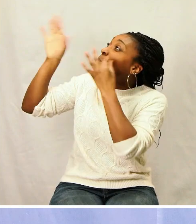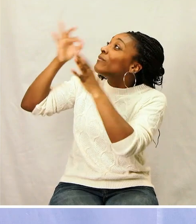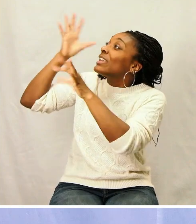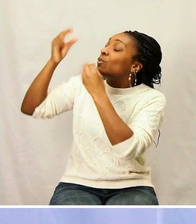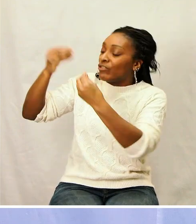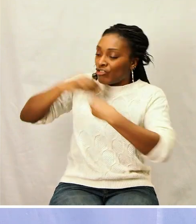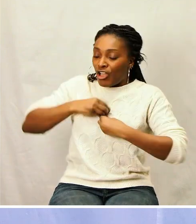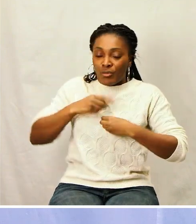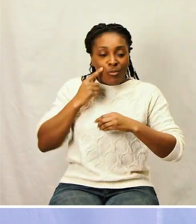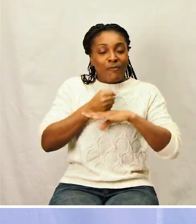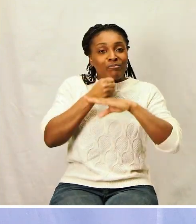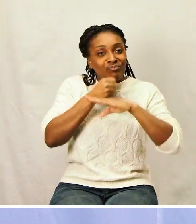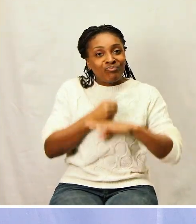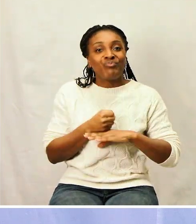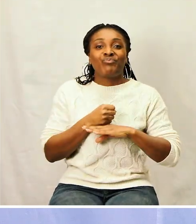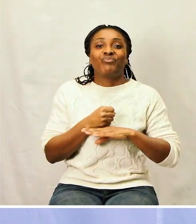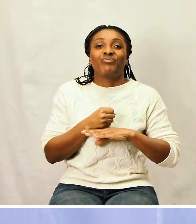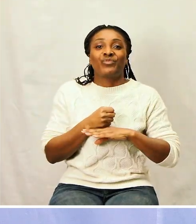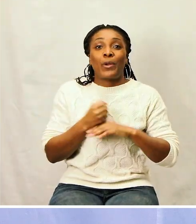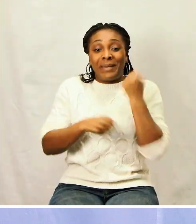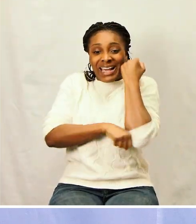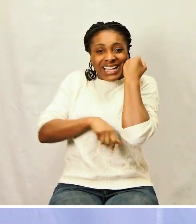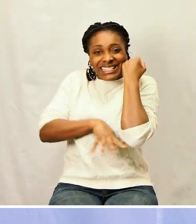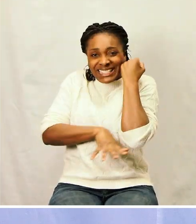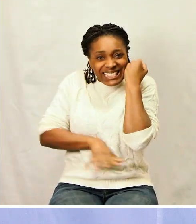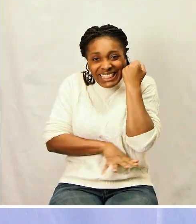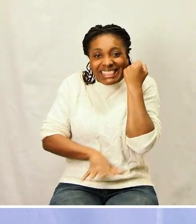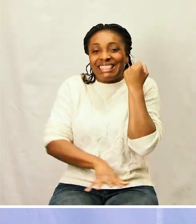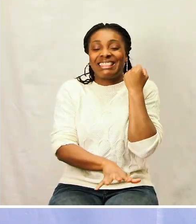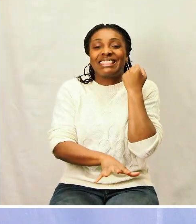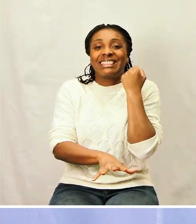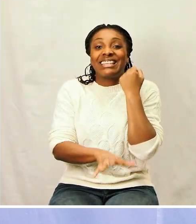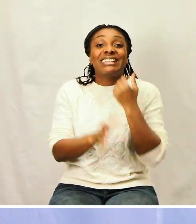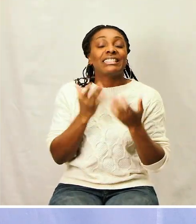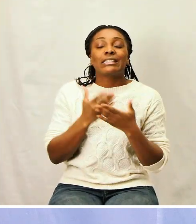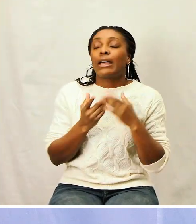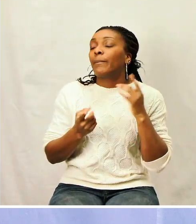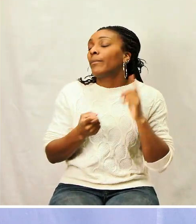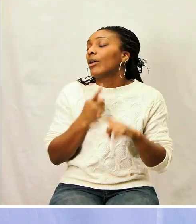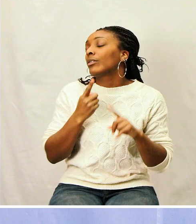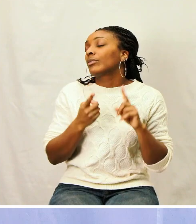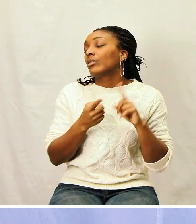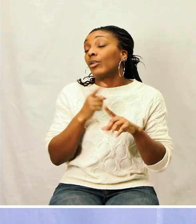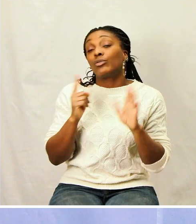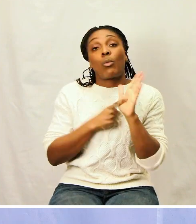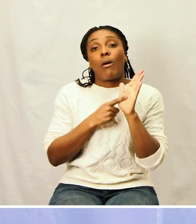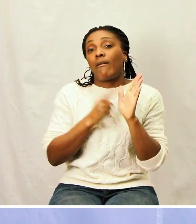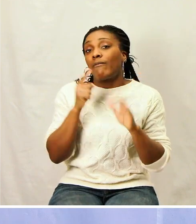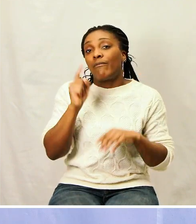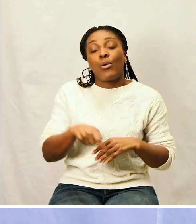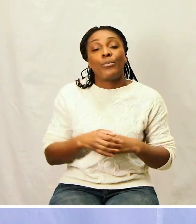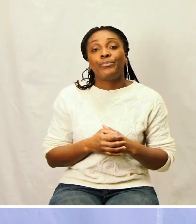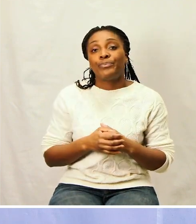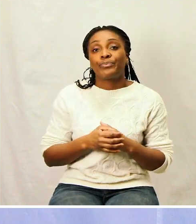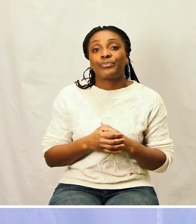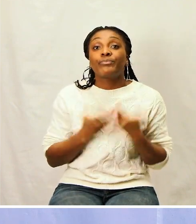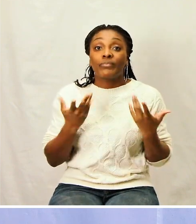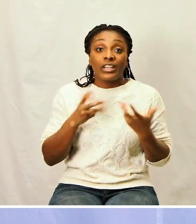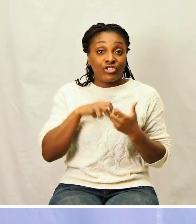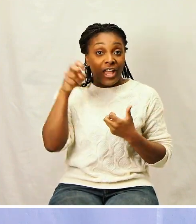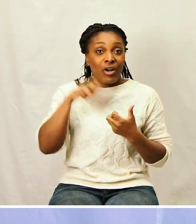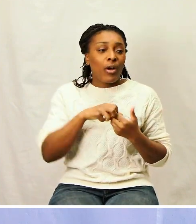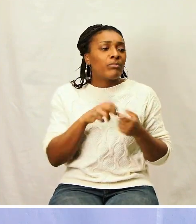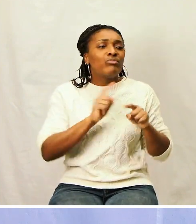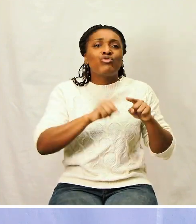ferme et établi en lui que tu sois enraciné et ça c'est capital pour ta vie on voit que et bien Jacob quand il va récupérer